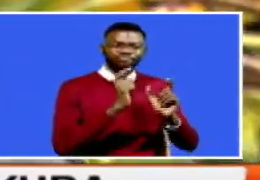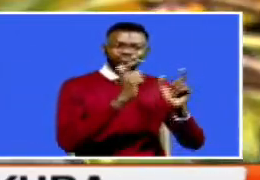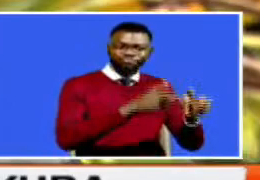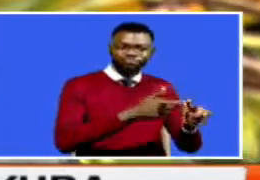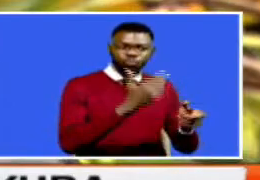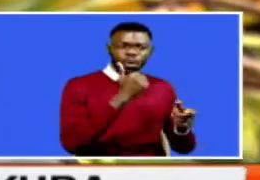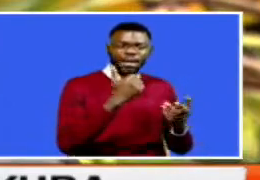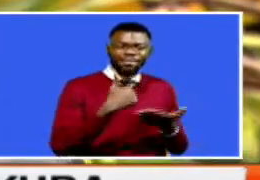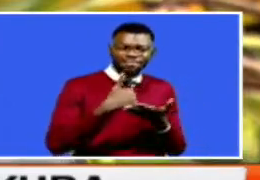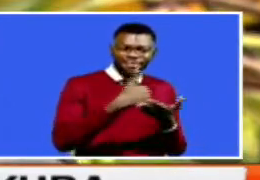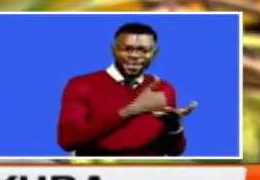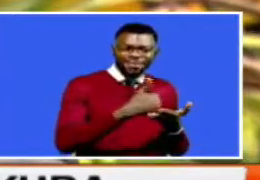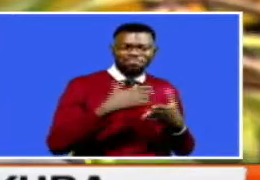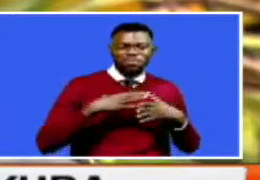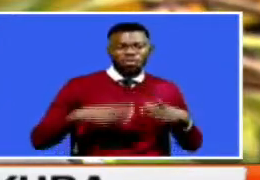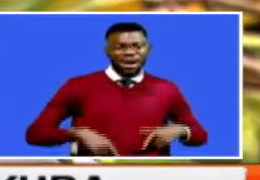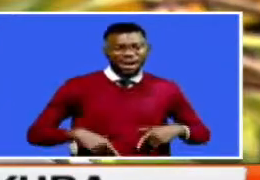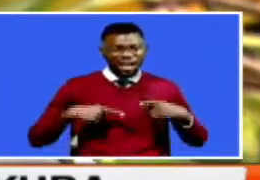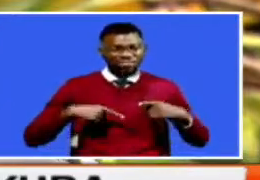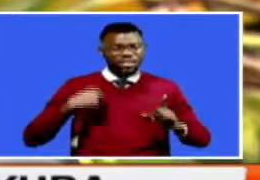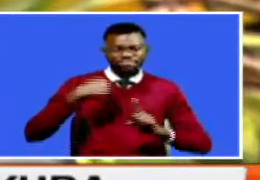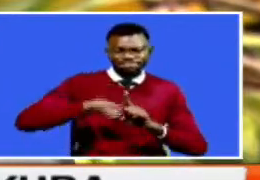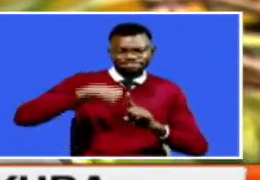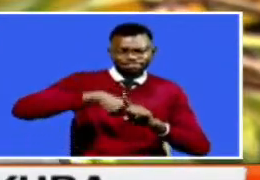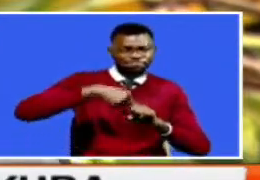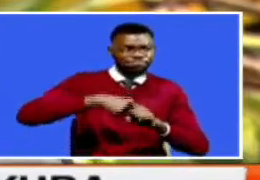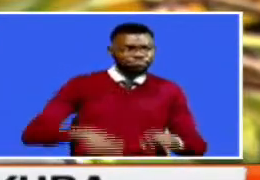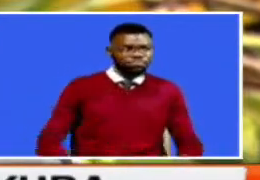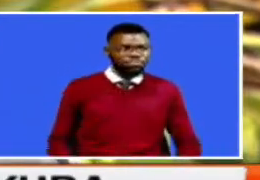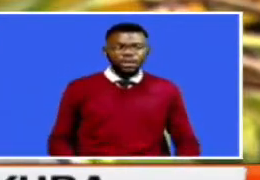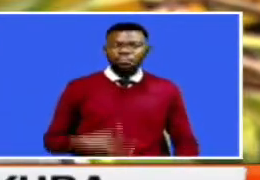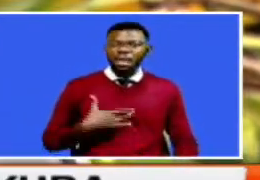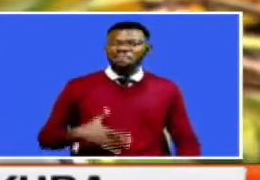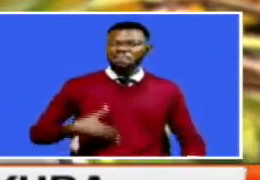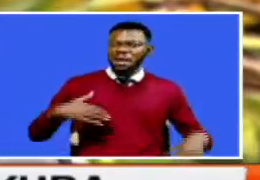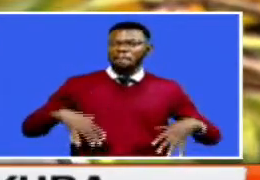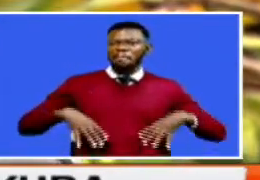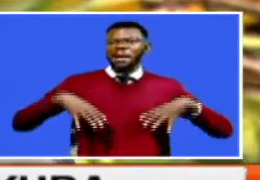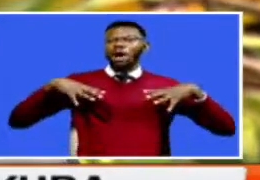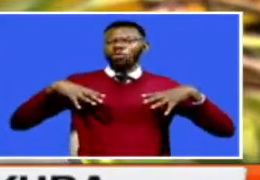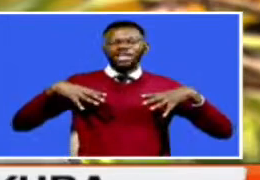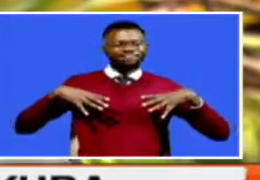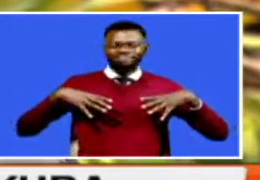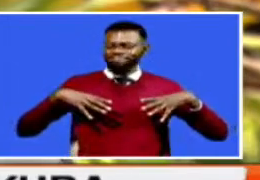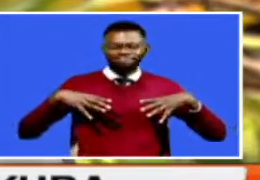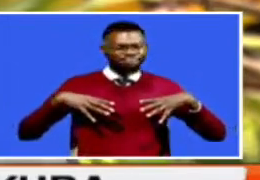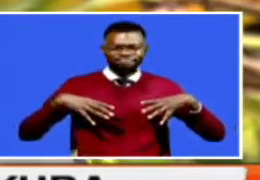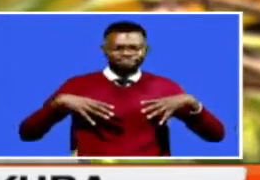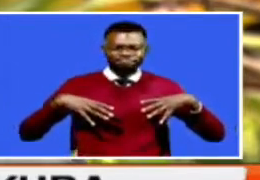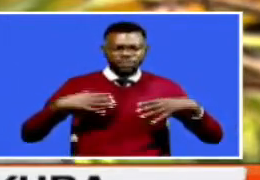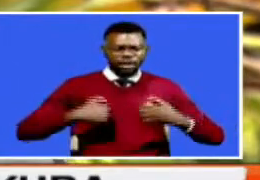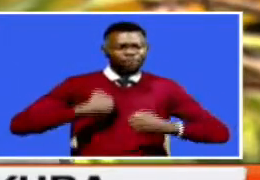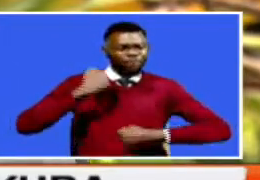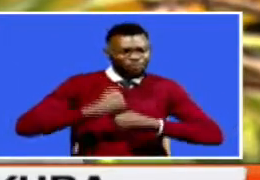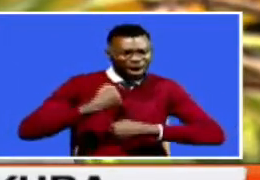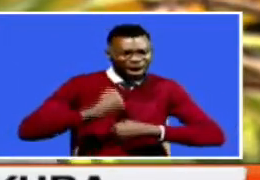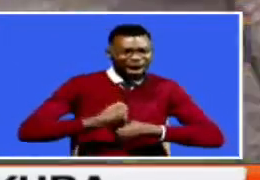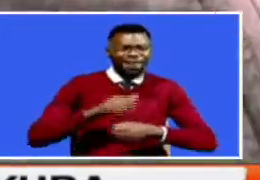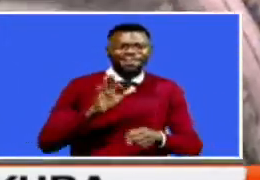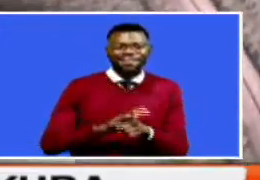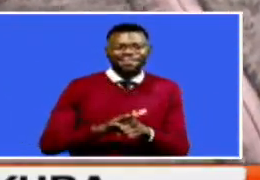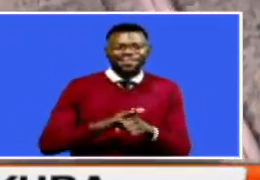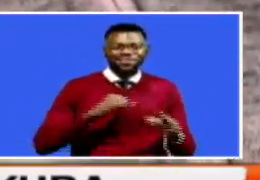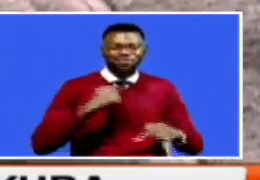wakazi. Sitakubali hii tuzo ingie kwa kichwa yangu nionekane nimefika. Kazi ni mingi sana na tutaendelea